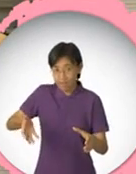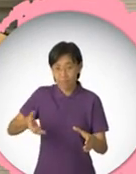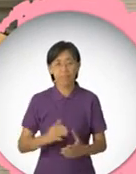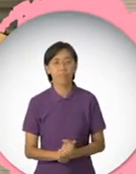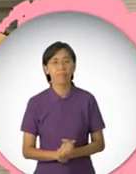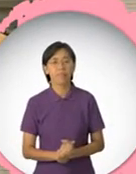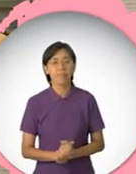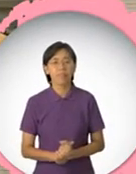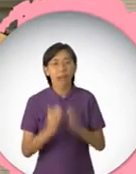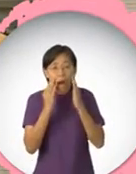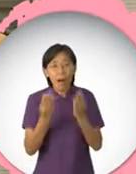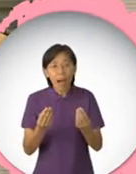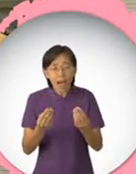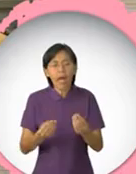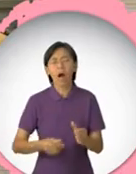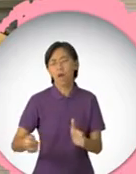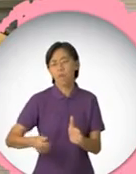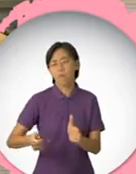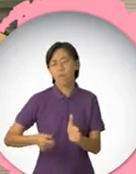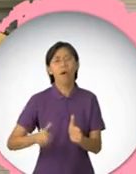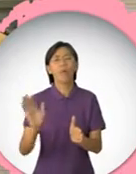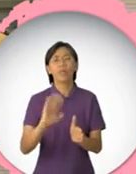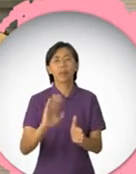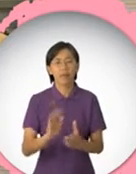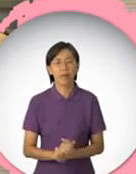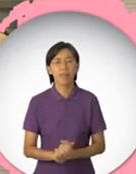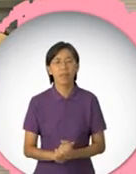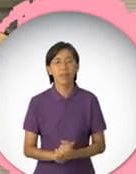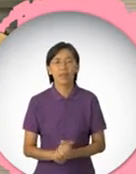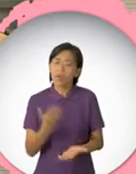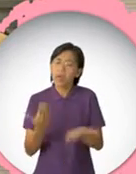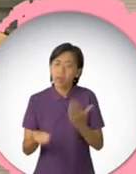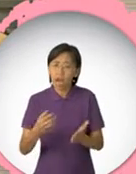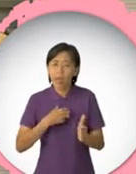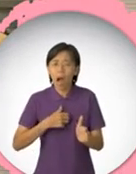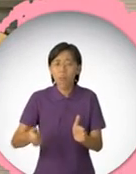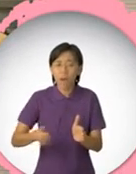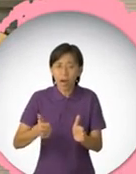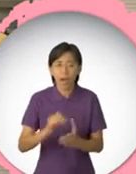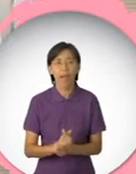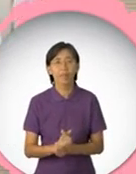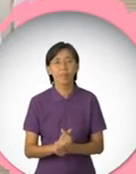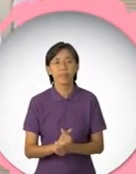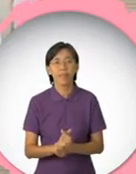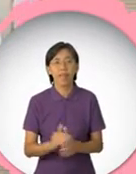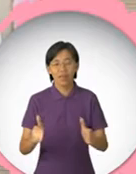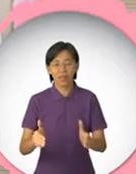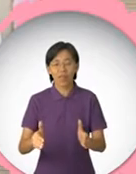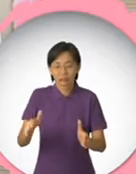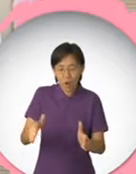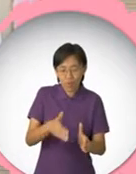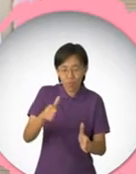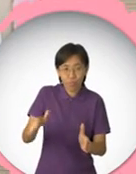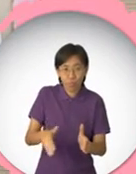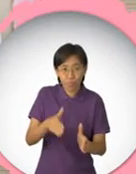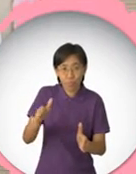งเนี่ยไม่ต้องร่อนหรือจะร่อนก็ได้นะคะ ถ้า เราเก็บแป้งไว้นานแล้วกลัวมันจะเป็นเม็ดอะค่ะแต่เนื่องจาก ไม่ต้องการความละเอียด